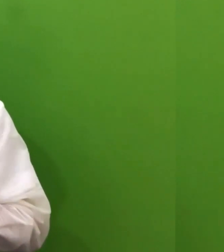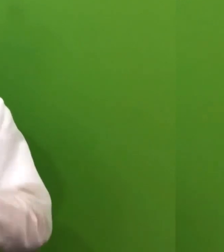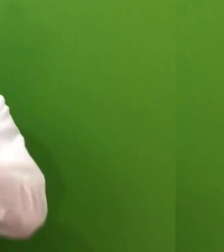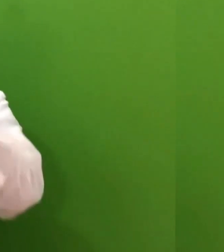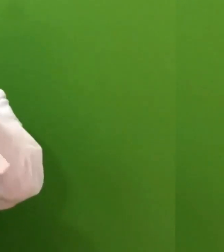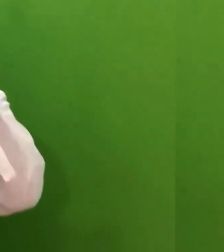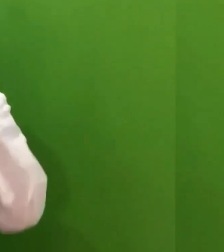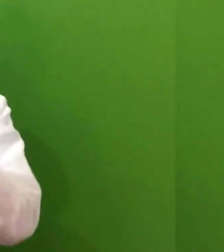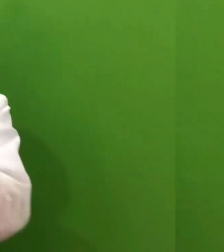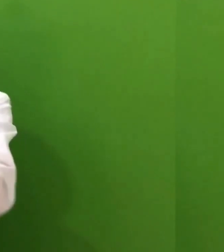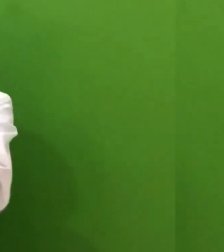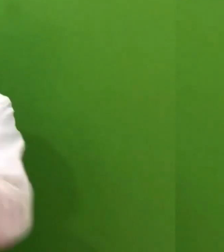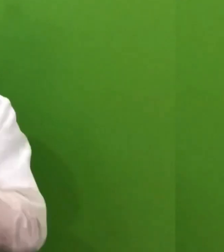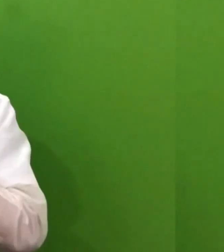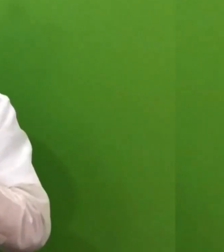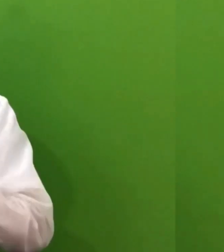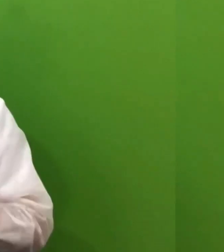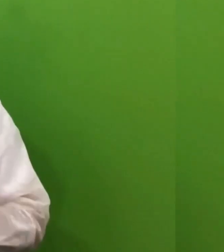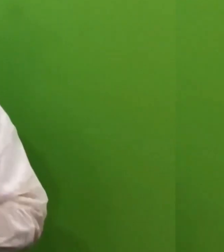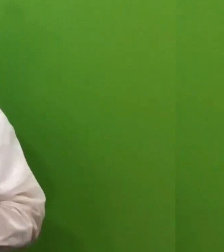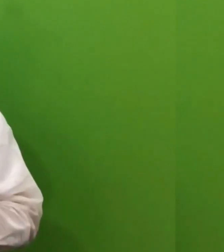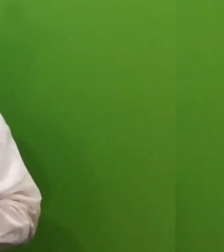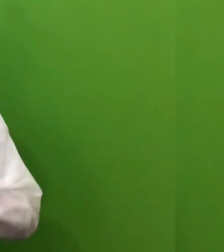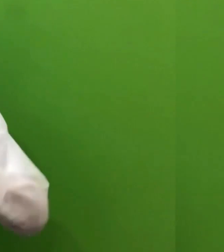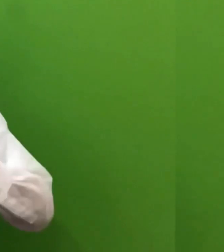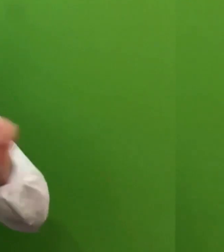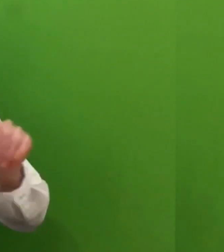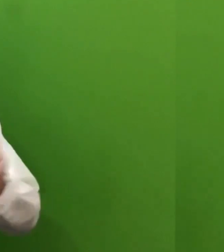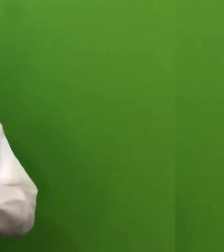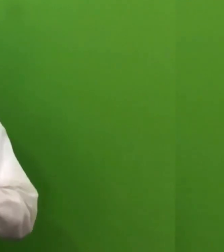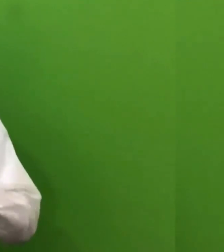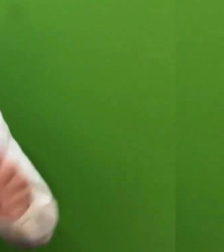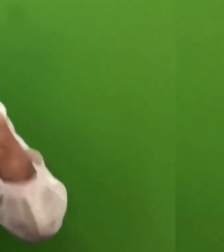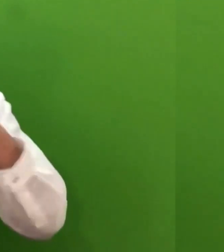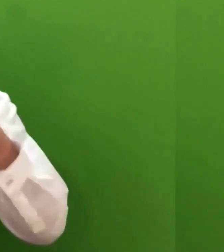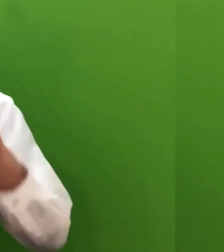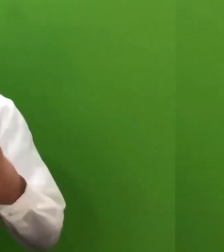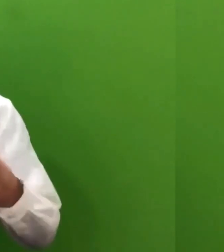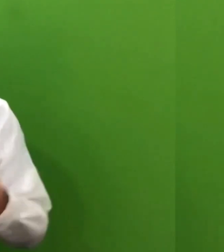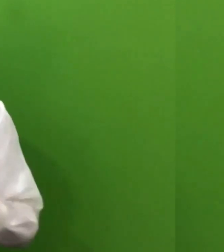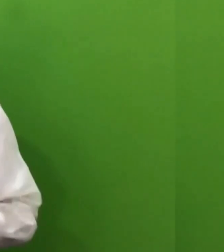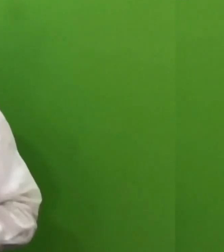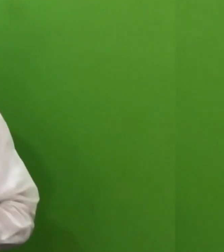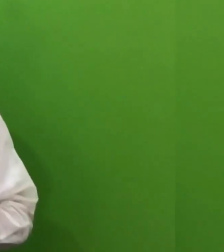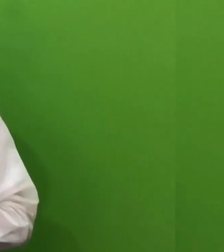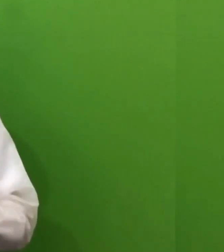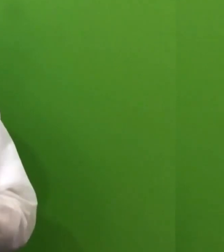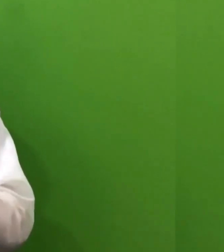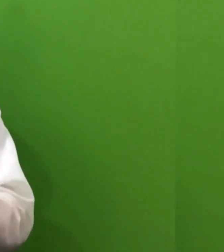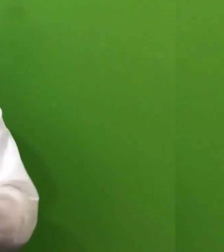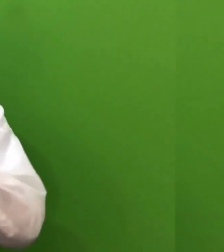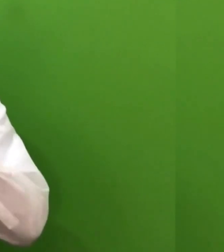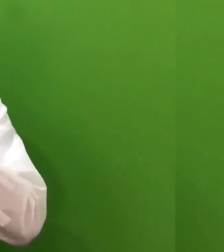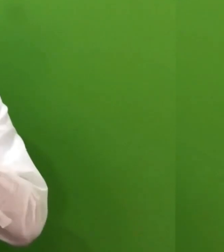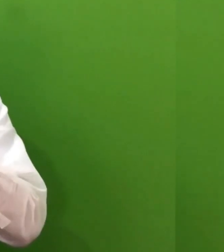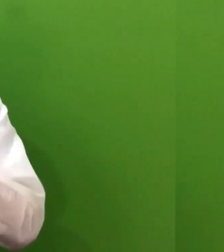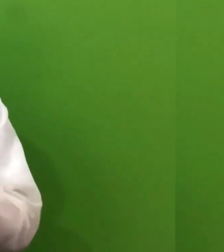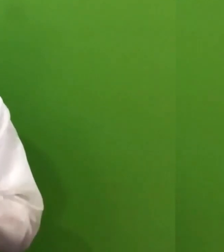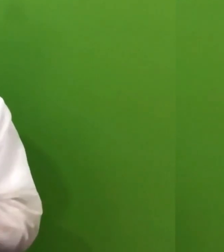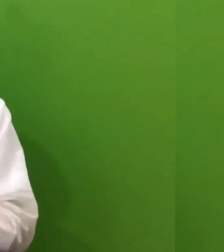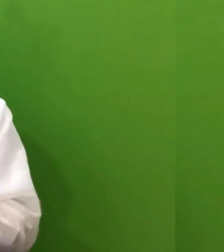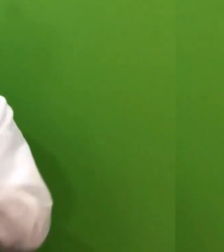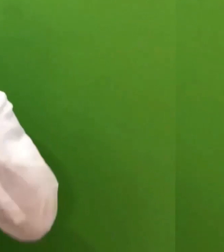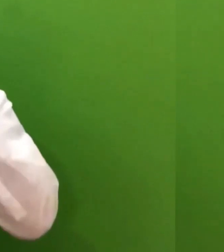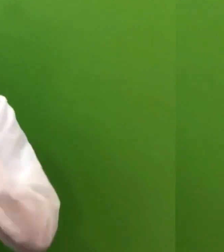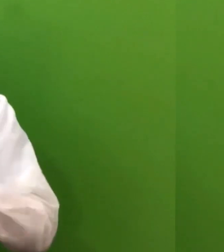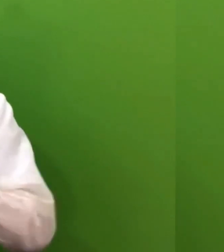저는 하나님의 천령을 받아 이곳에 파송되었습니다. 하나님께 감사를 드리며 또 오늘 이렇게 대표